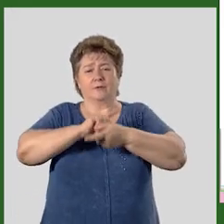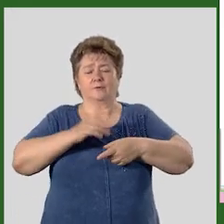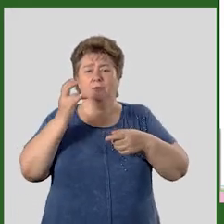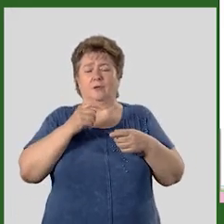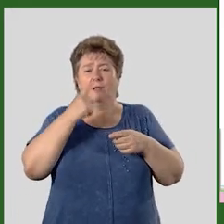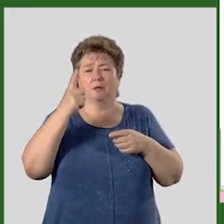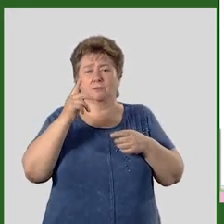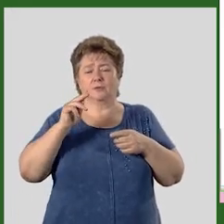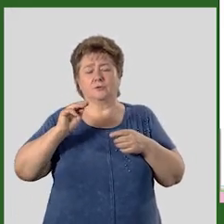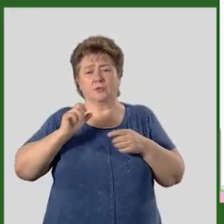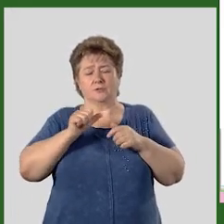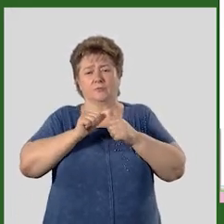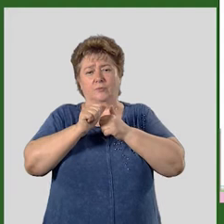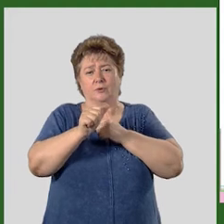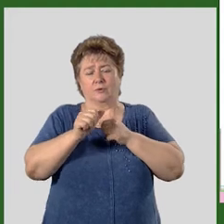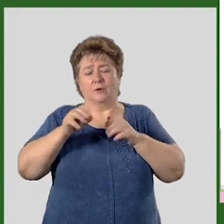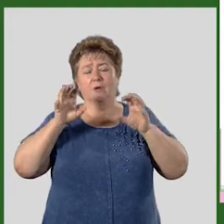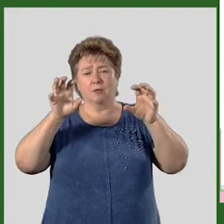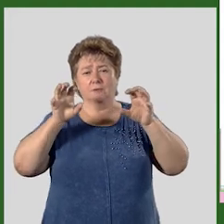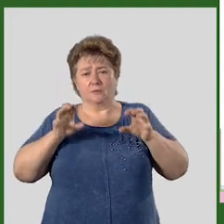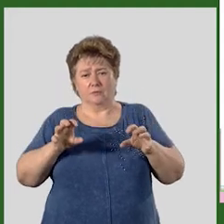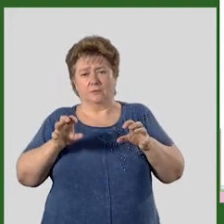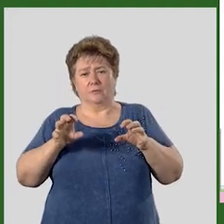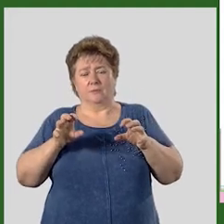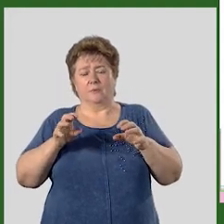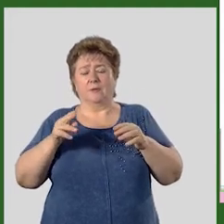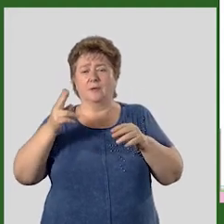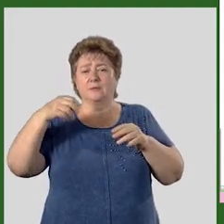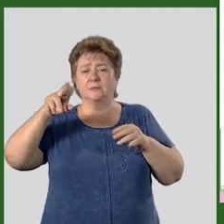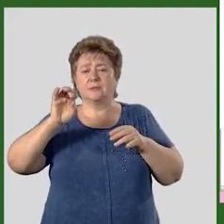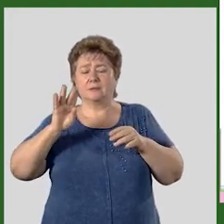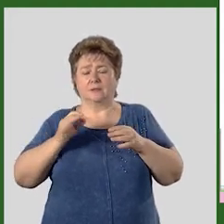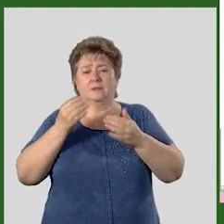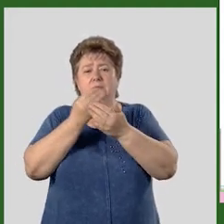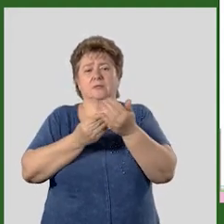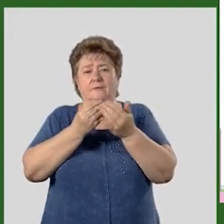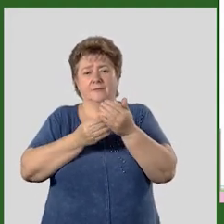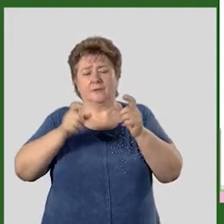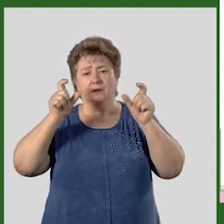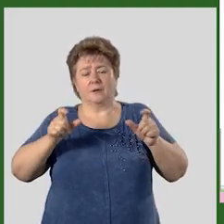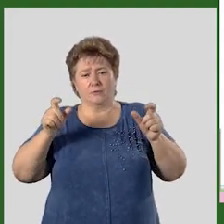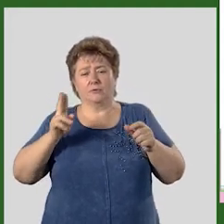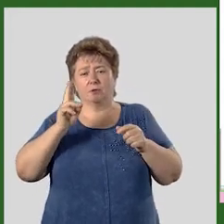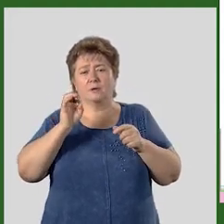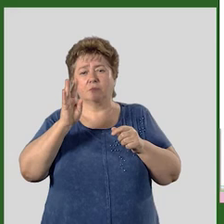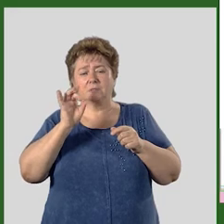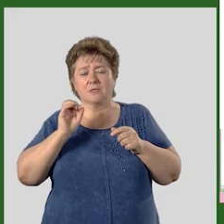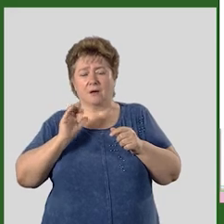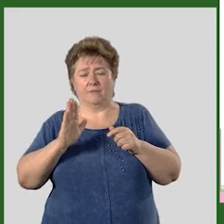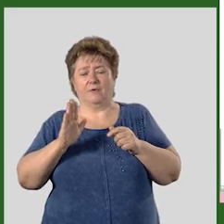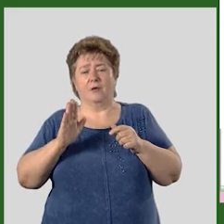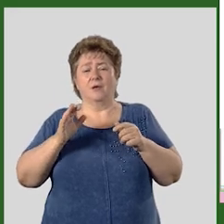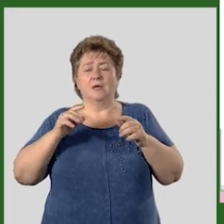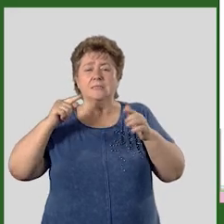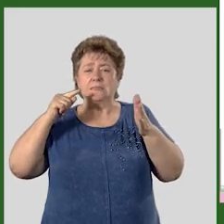на 1 час вперед постановлением, декретом Совета народных комиссаров